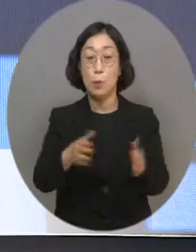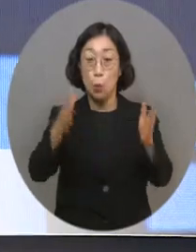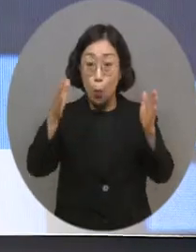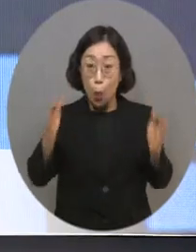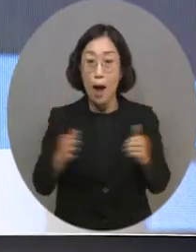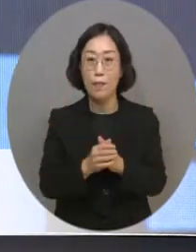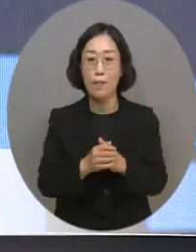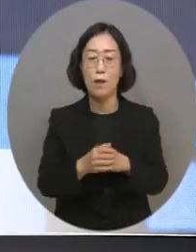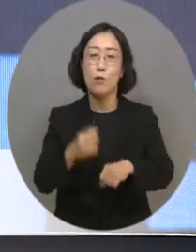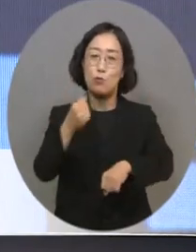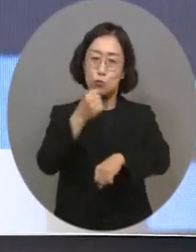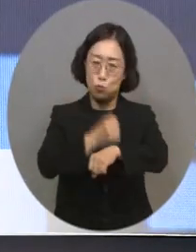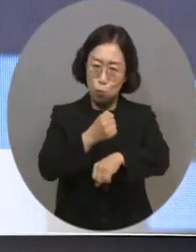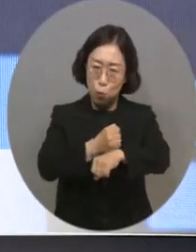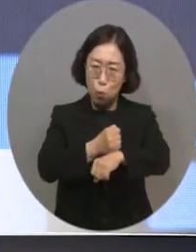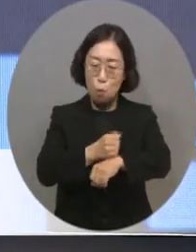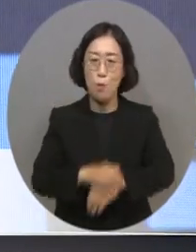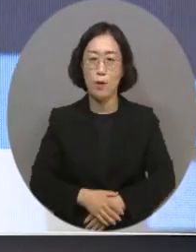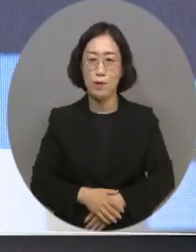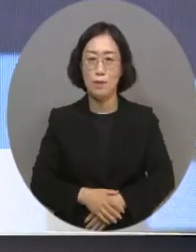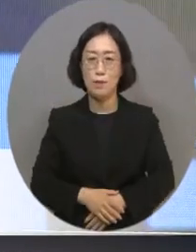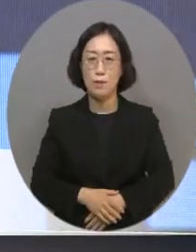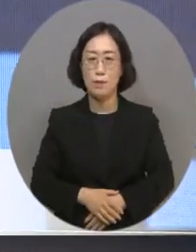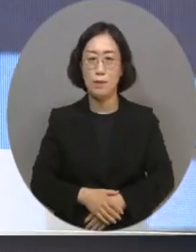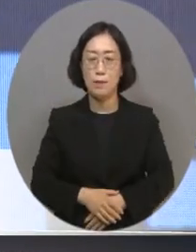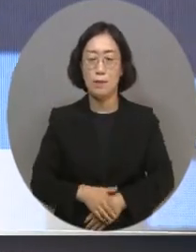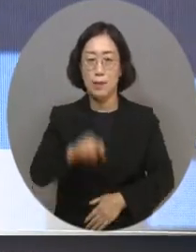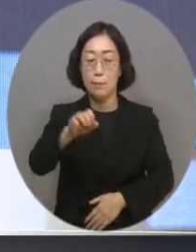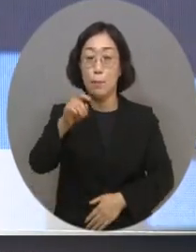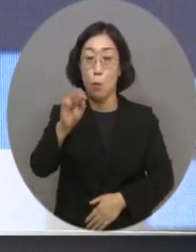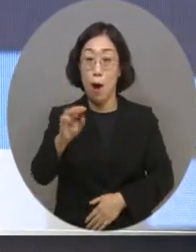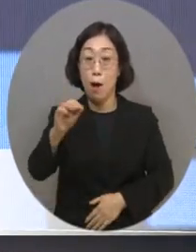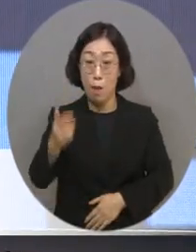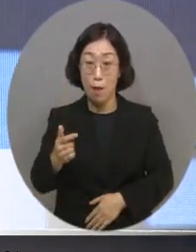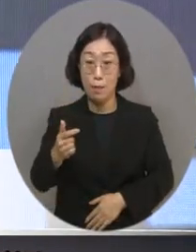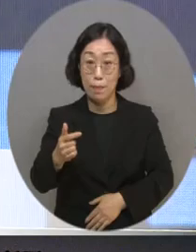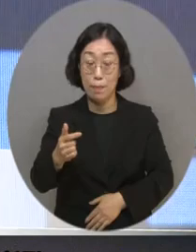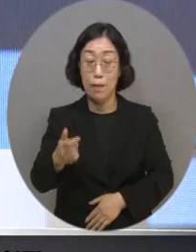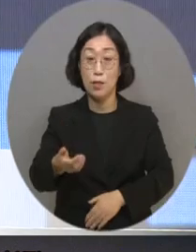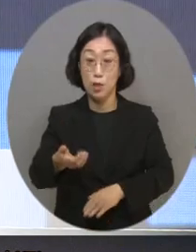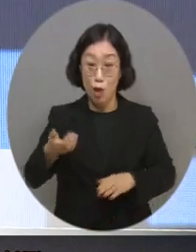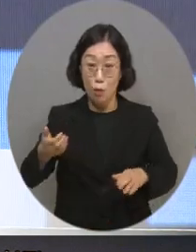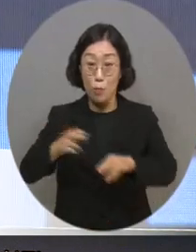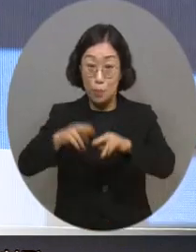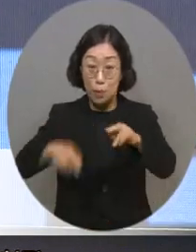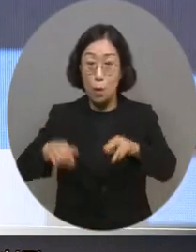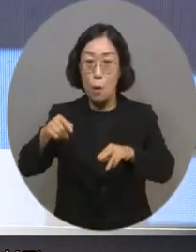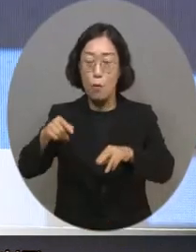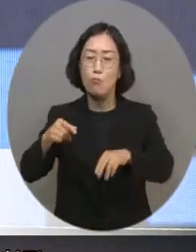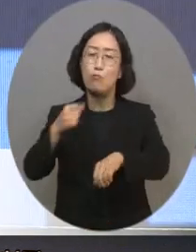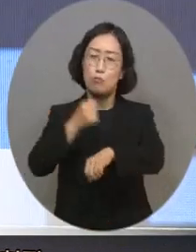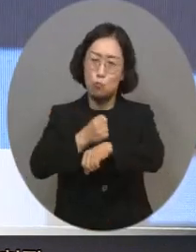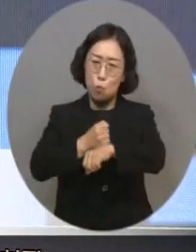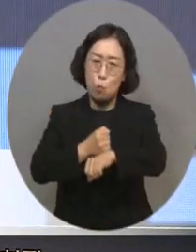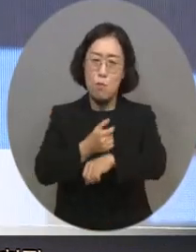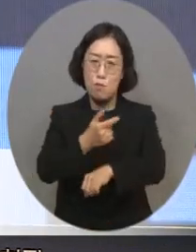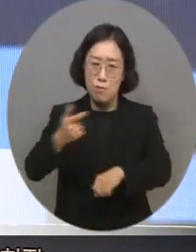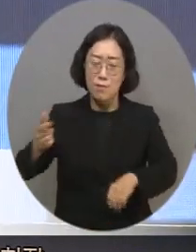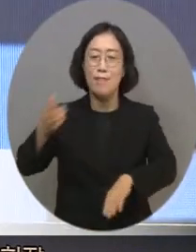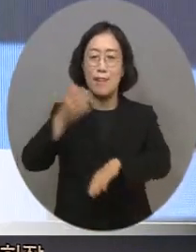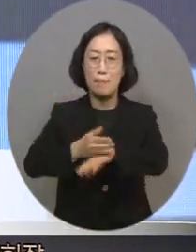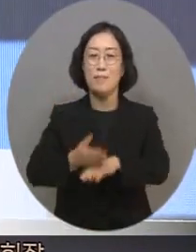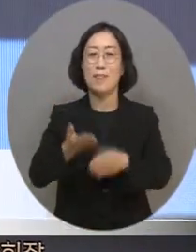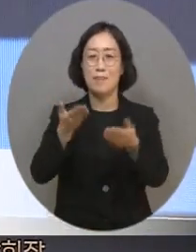그동안 지장애를 이끌어 오신 김광은 회장님의 큰 노고에 깊은